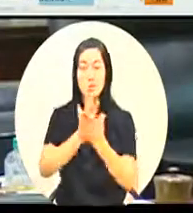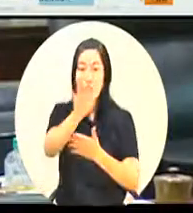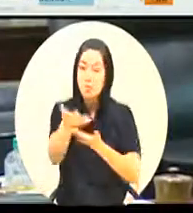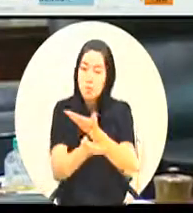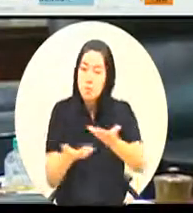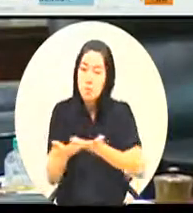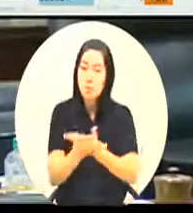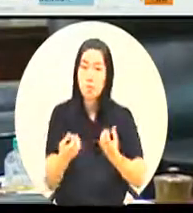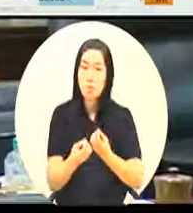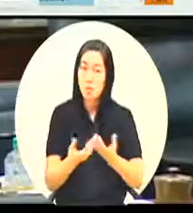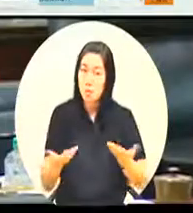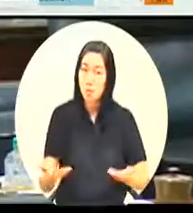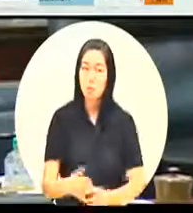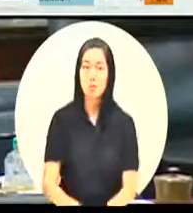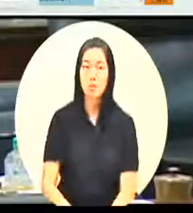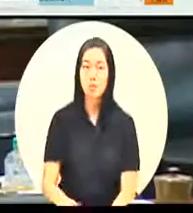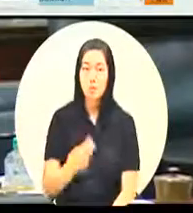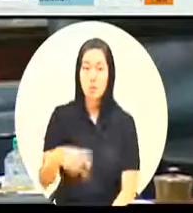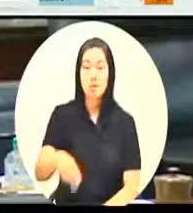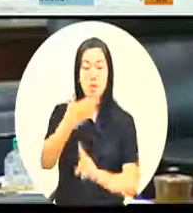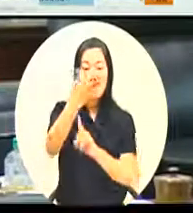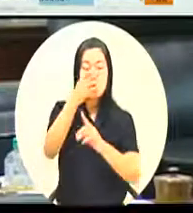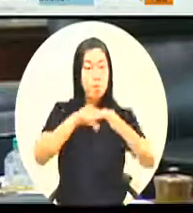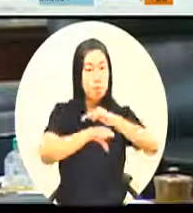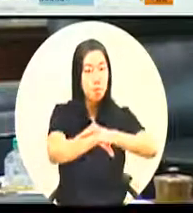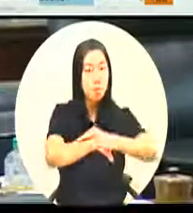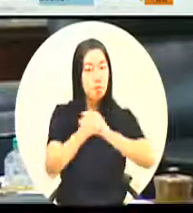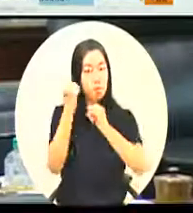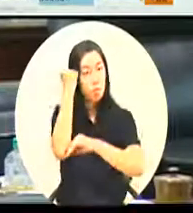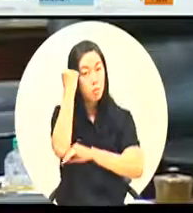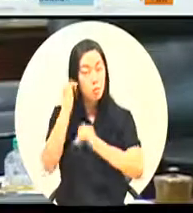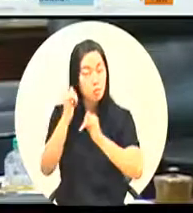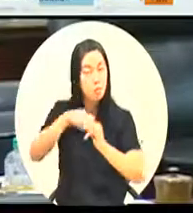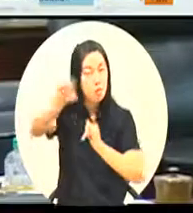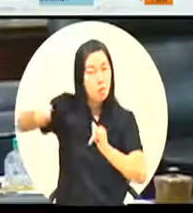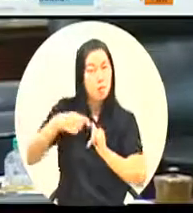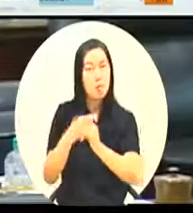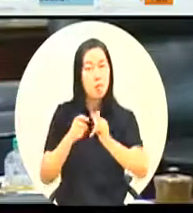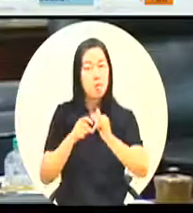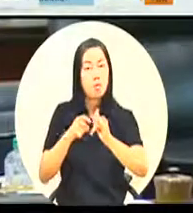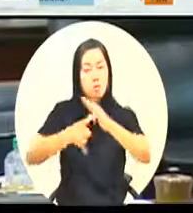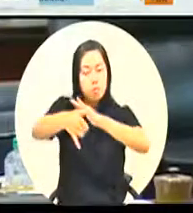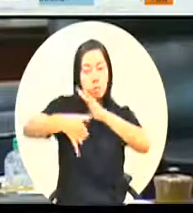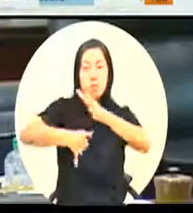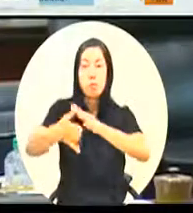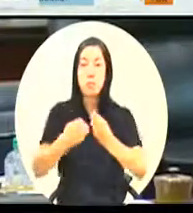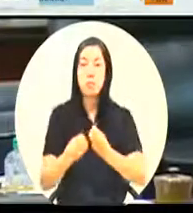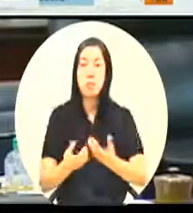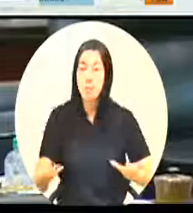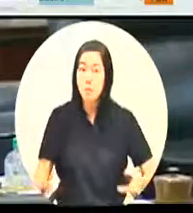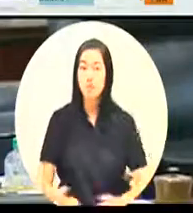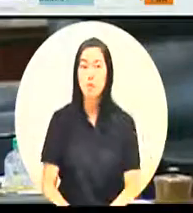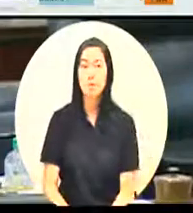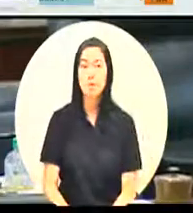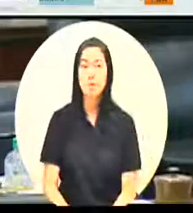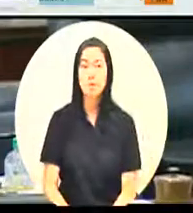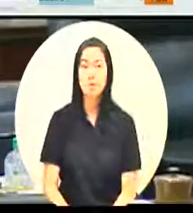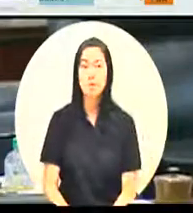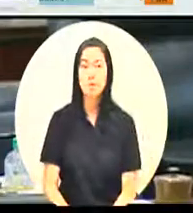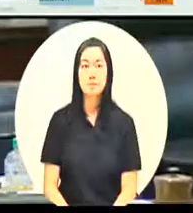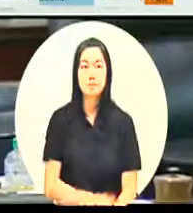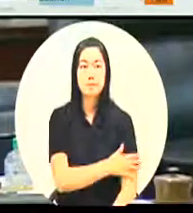行，那以及旗津人他们如何进出哈马星，在这一个月是不是可以请陈局长做回应？